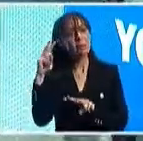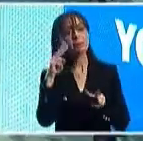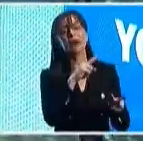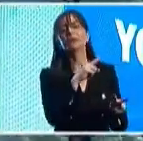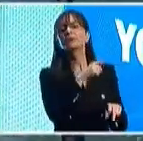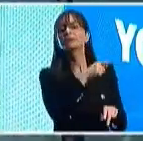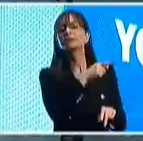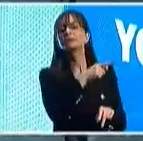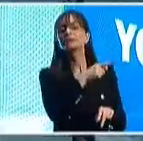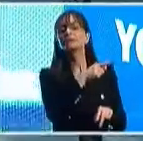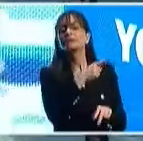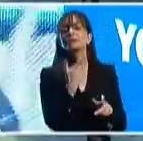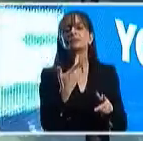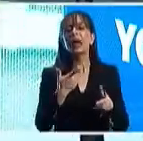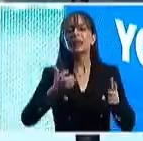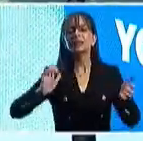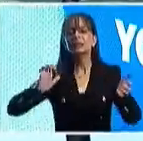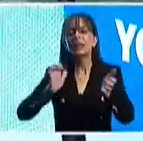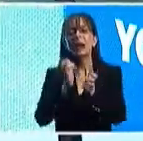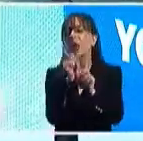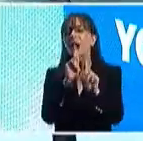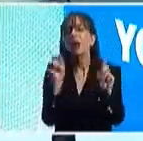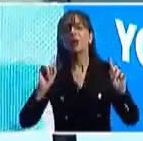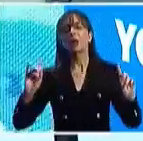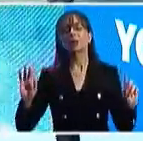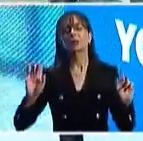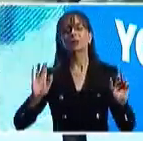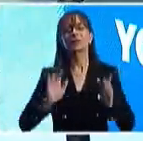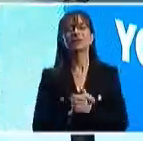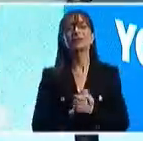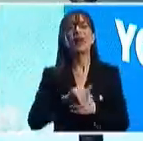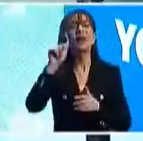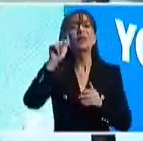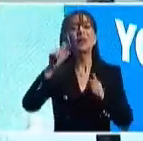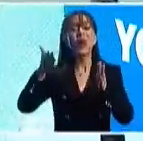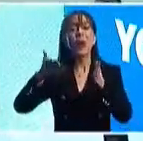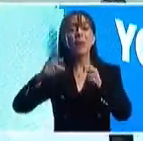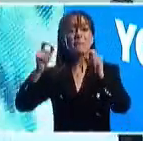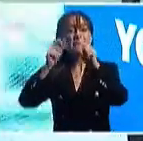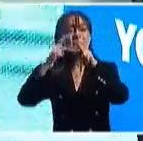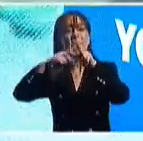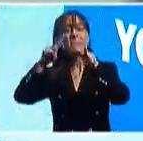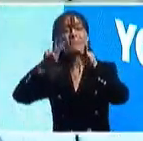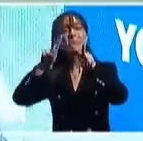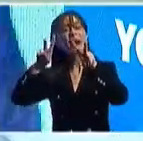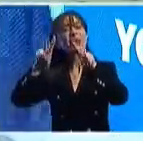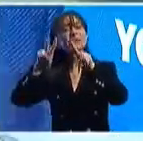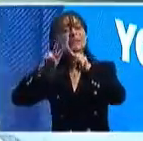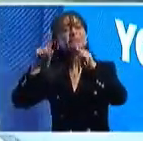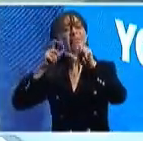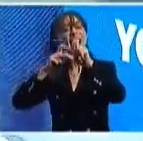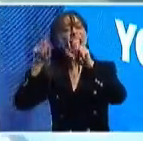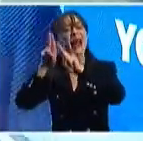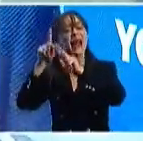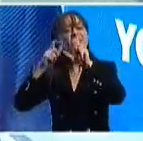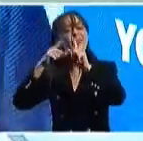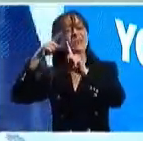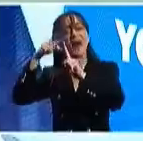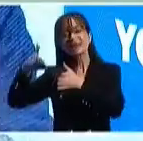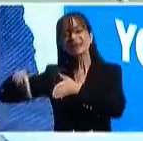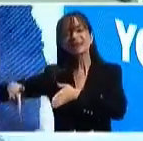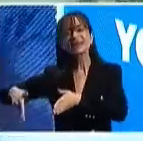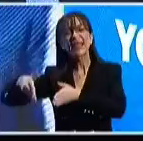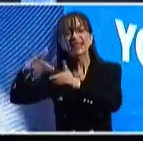azaltmadan, işte banketleri daraltarak bu banketlerle birlikte motosiklet kullanıcılarının